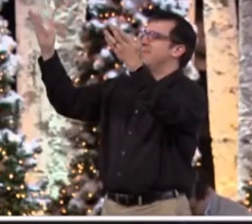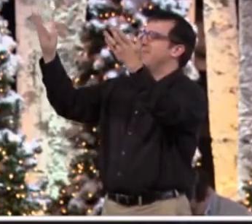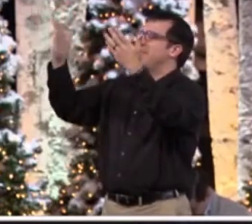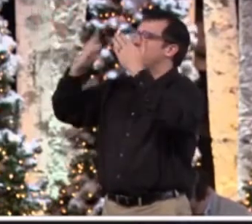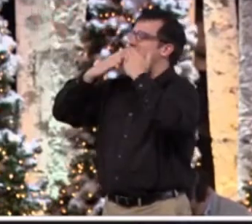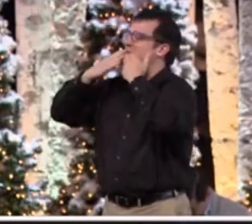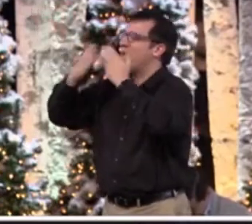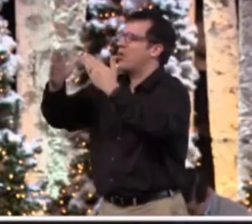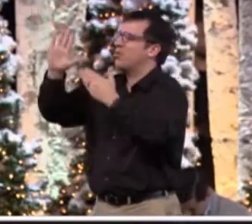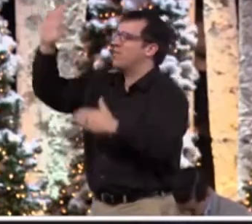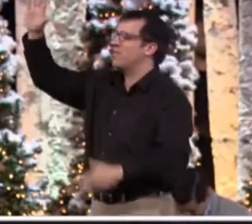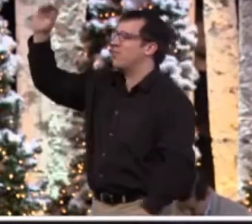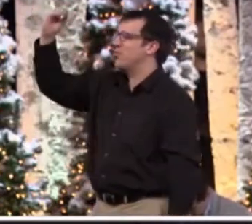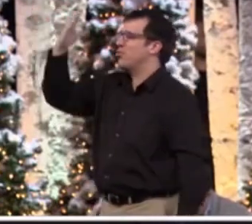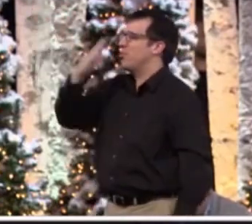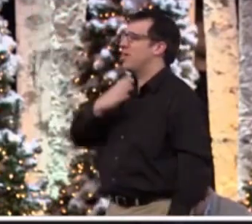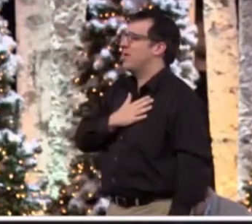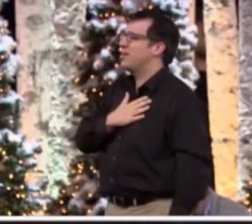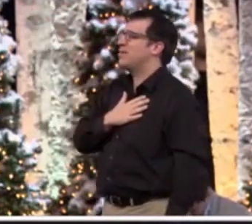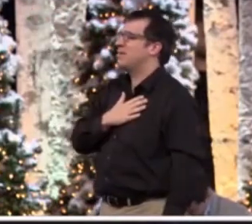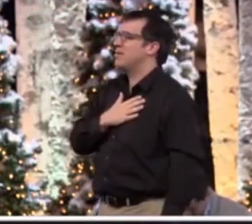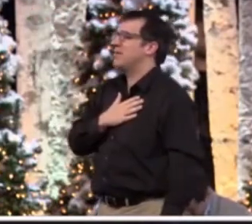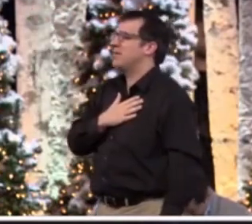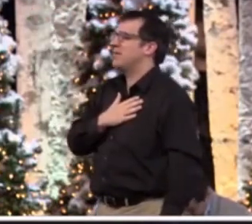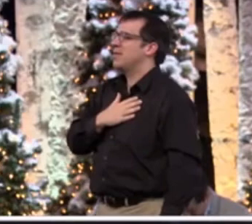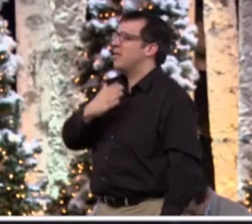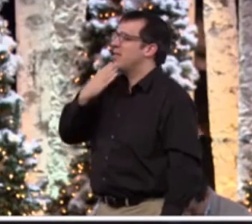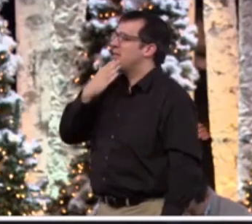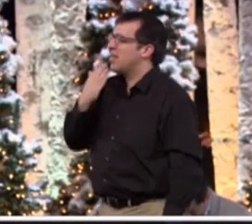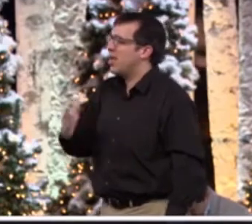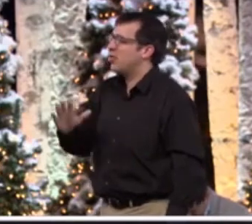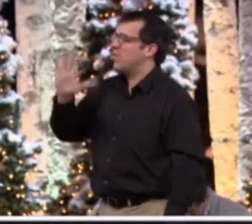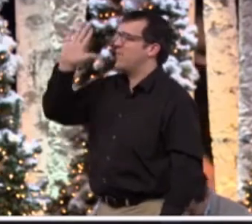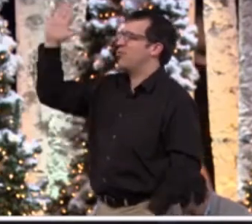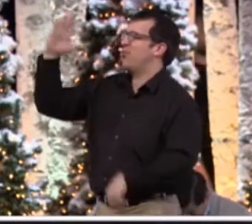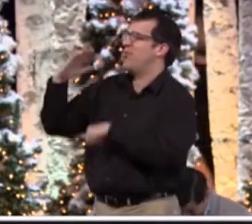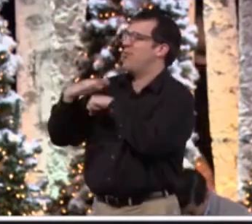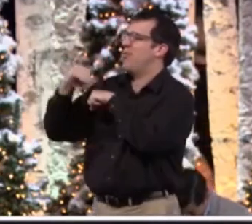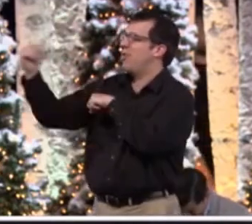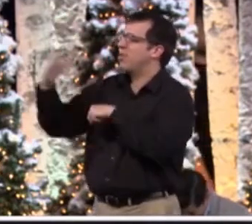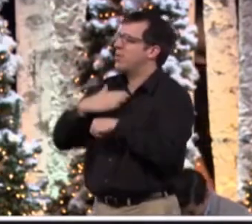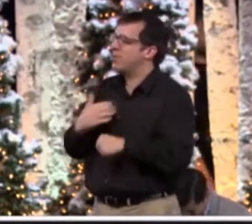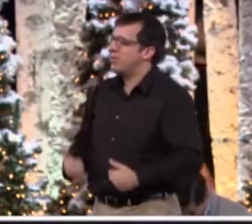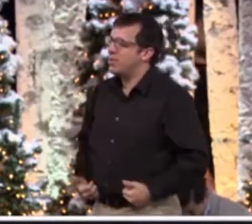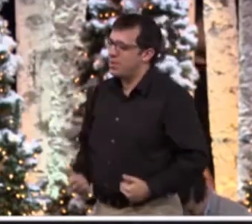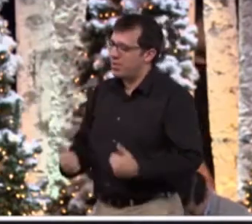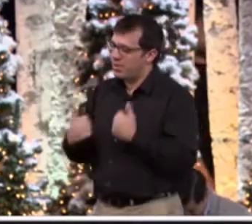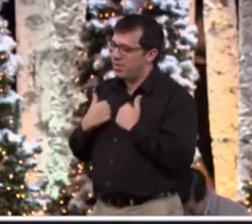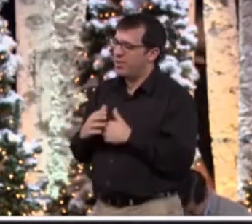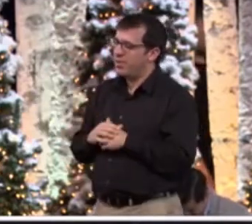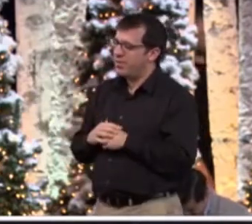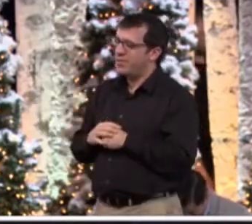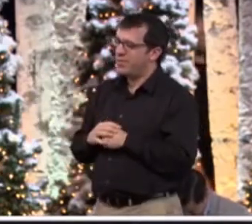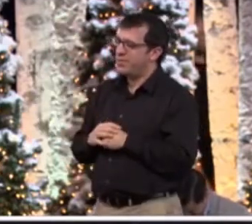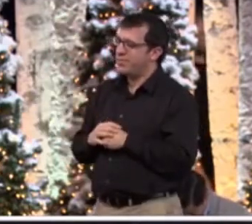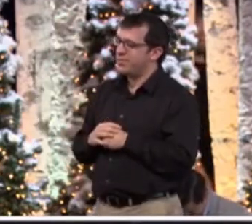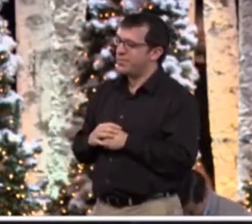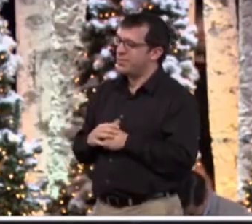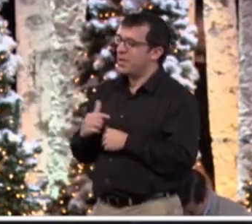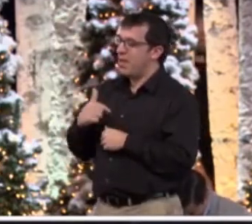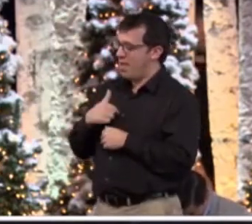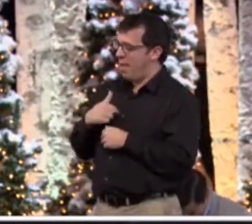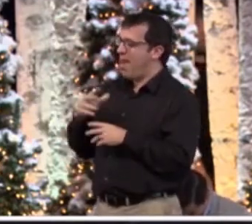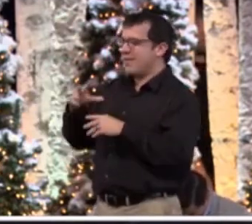तपाईँको कृपाका लागि धन्यवाद। मेरो जीवनमा तपाईँको बोलावटको लागि धन्यवाद। म